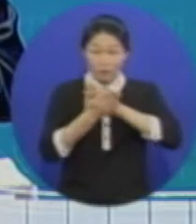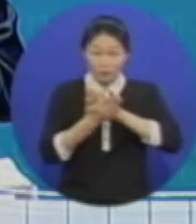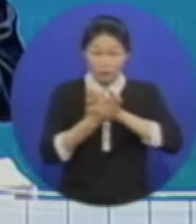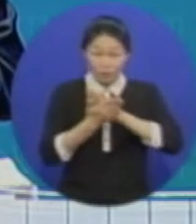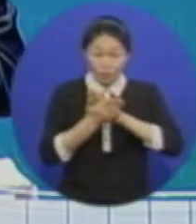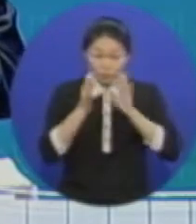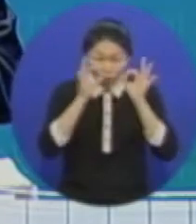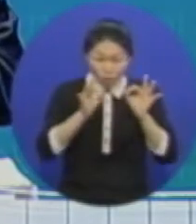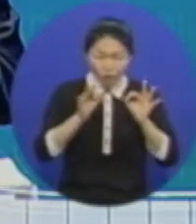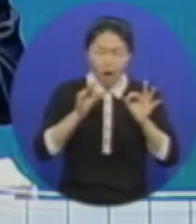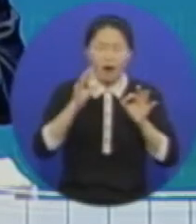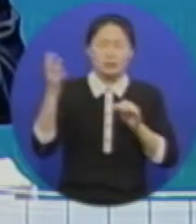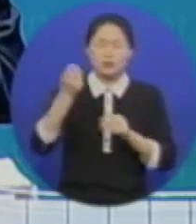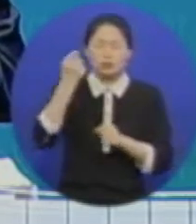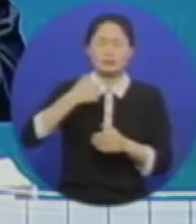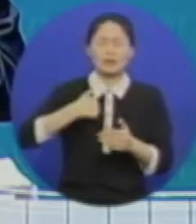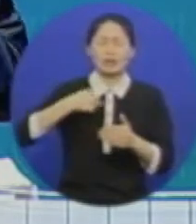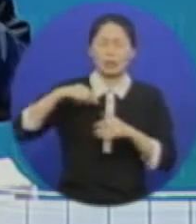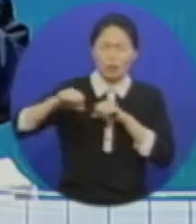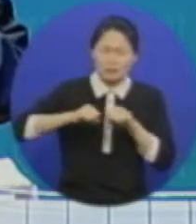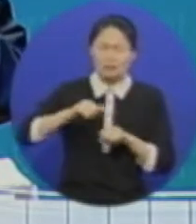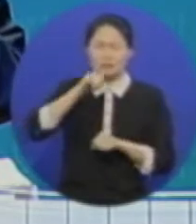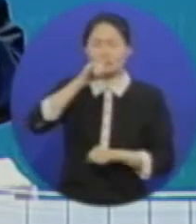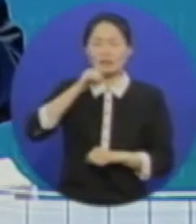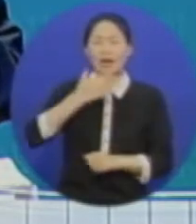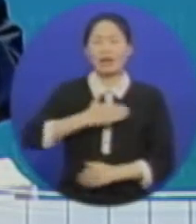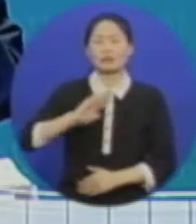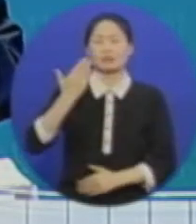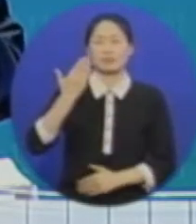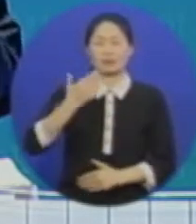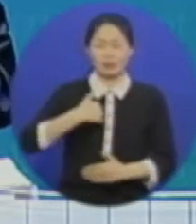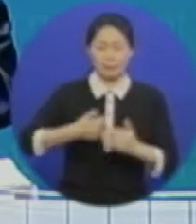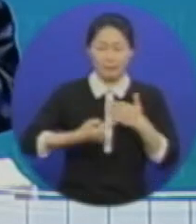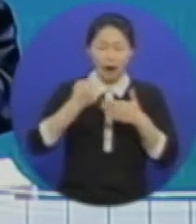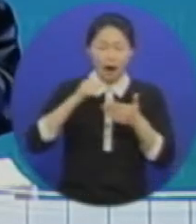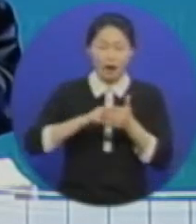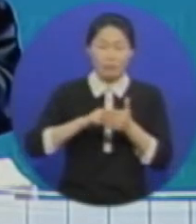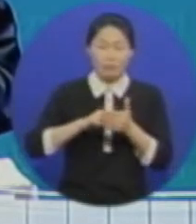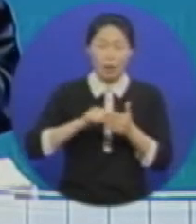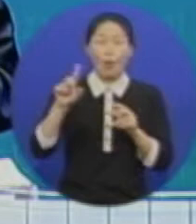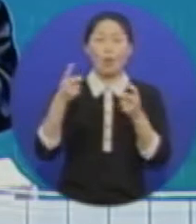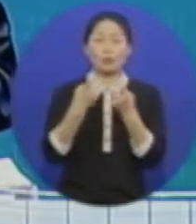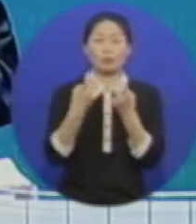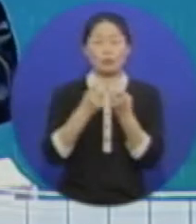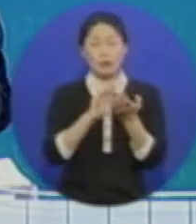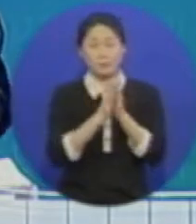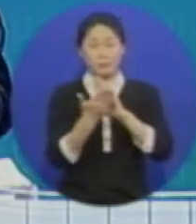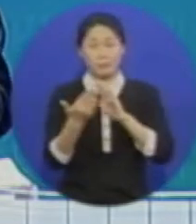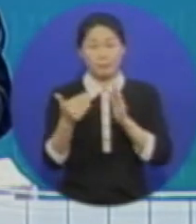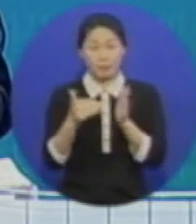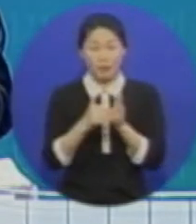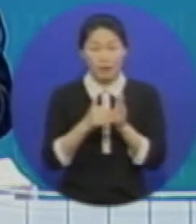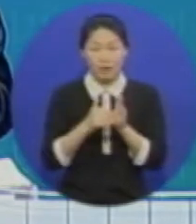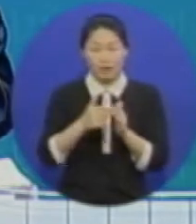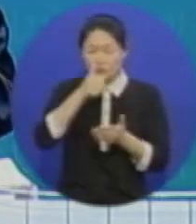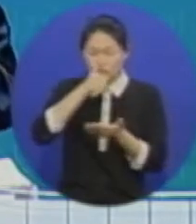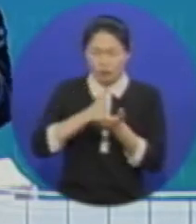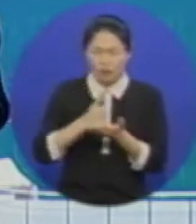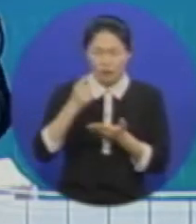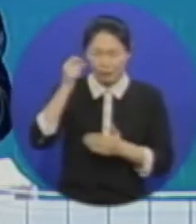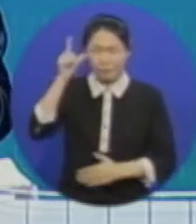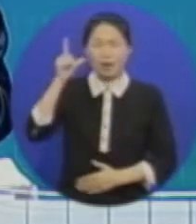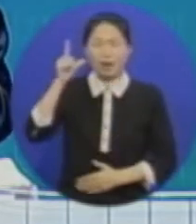하시는구나 그걸 아는 겁니다 내 마음이 어떻게 이렇게 바뀌죠 죄가 깨달아 져요